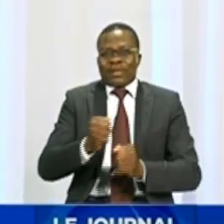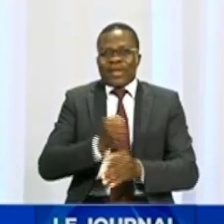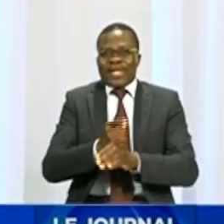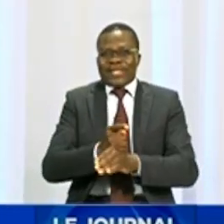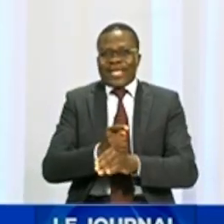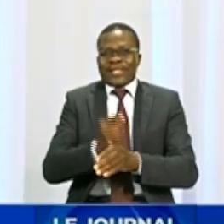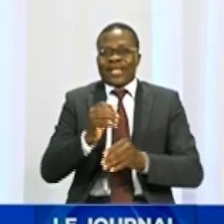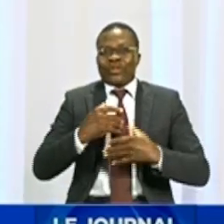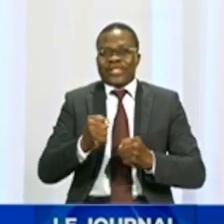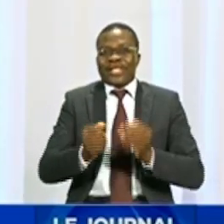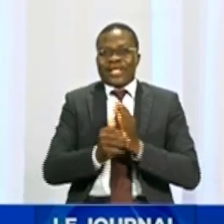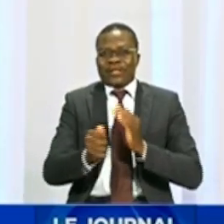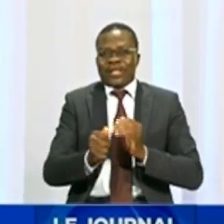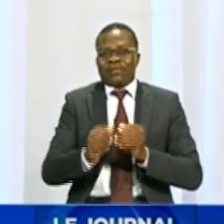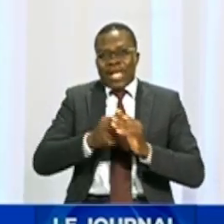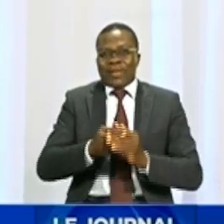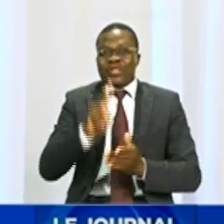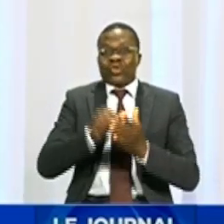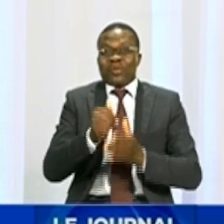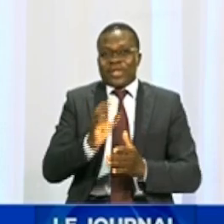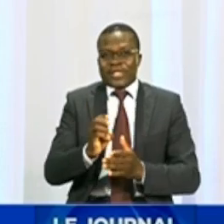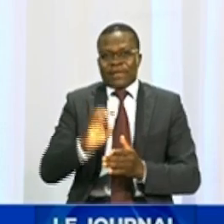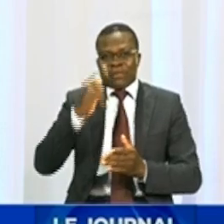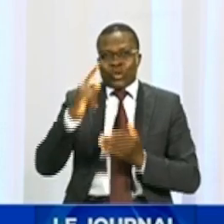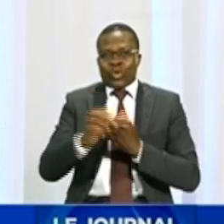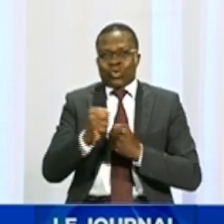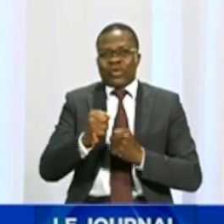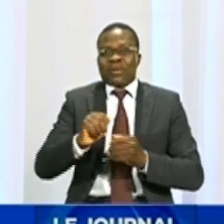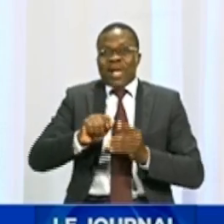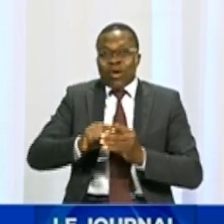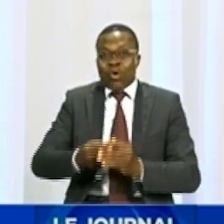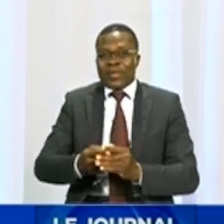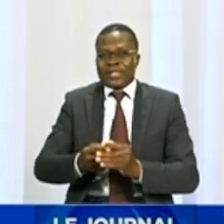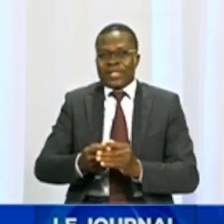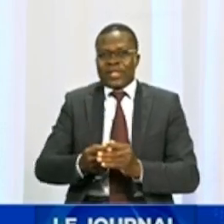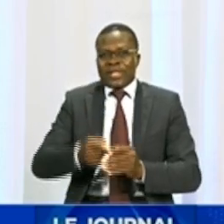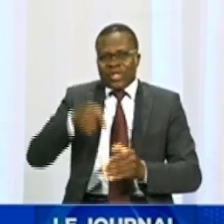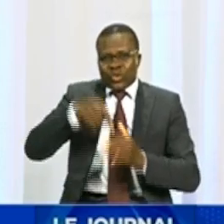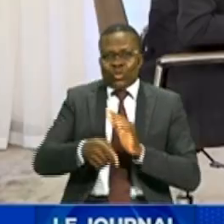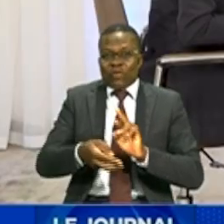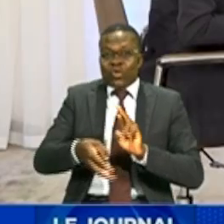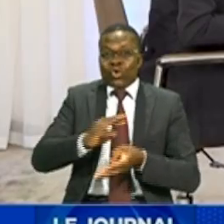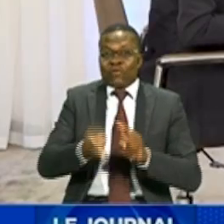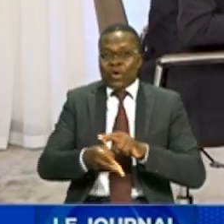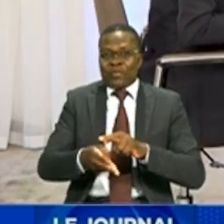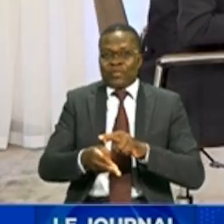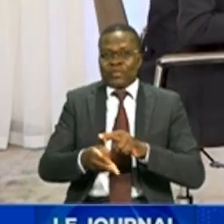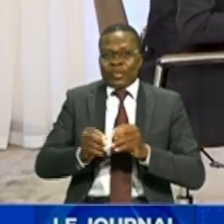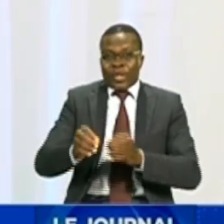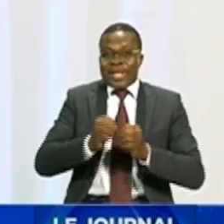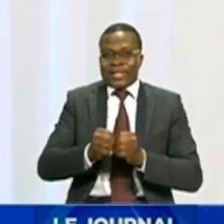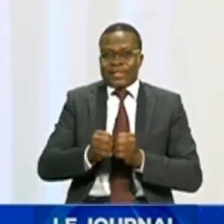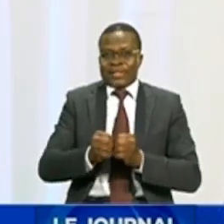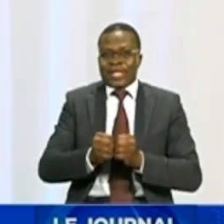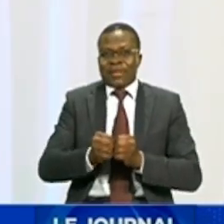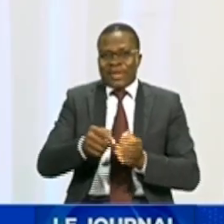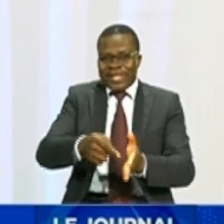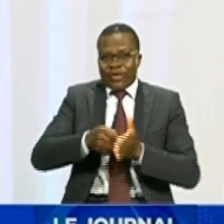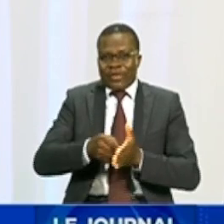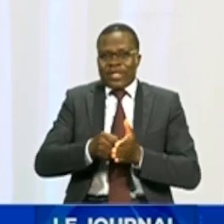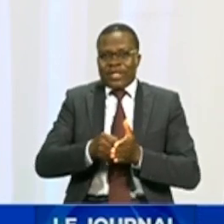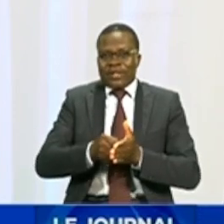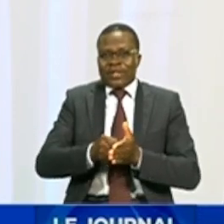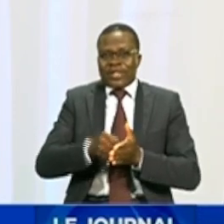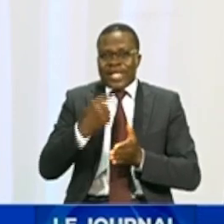santé qualifiés. Dès 2016, le gouvernement a entrepris de profondes réformes. L'ensemble des revendications